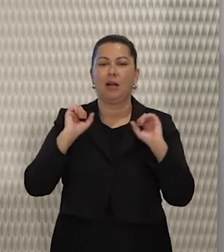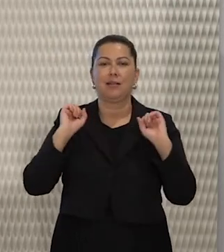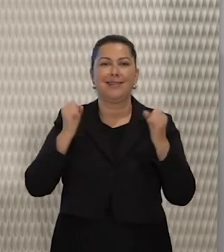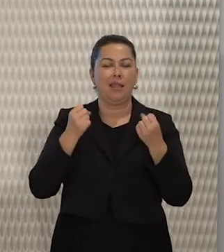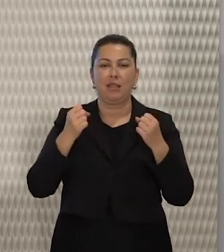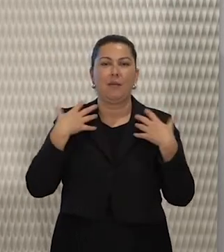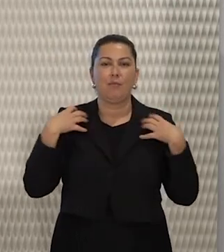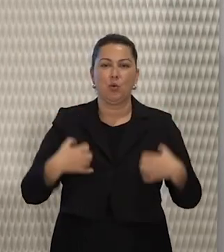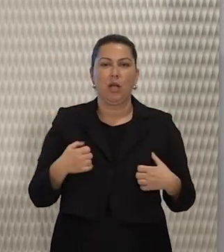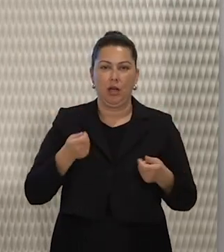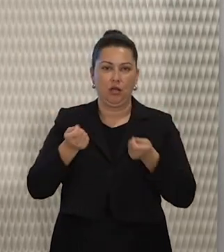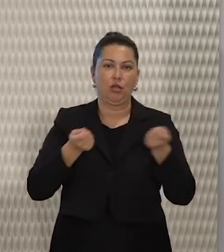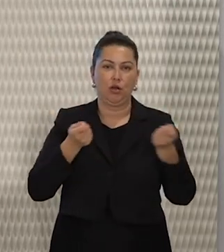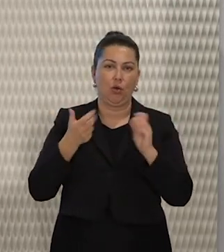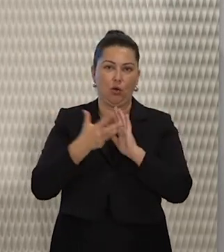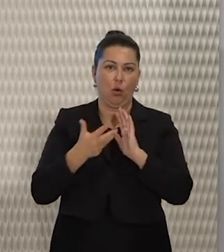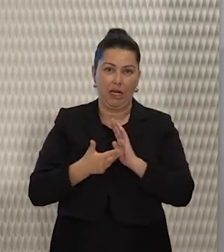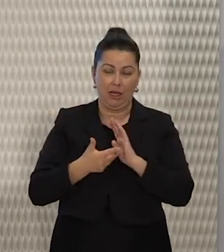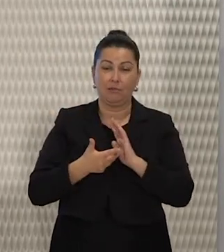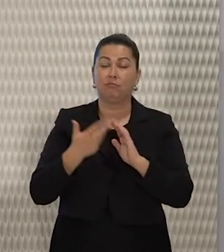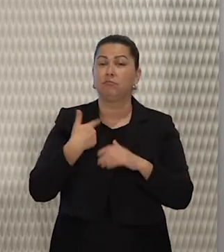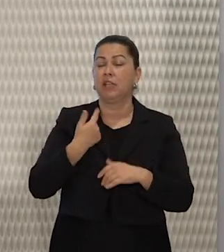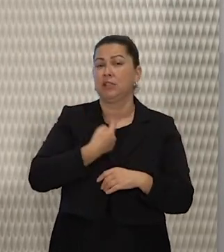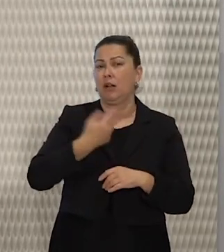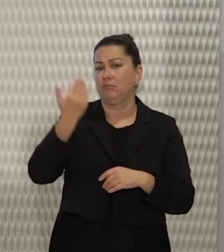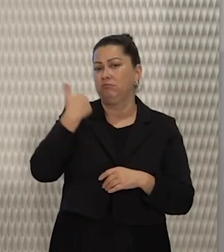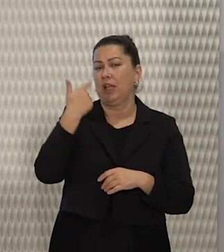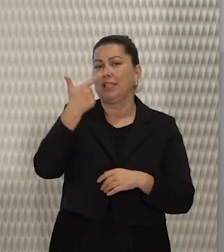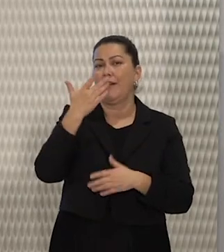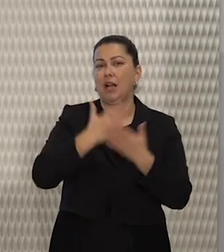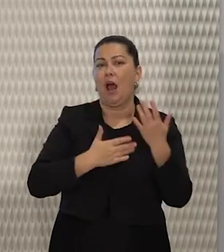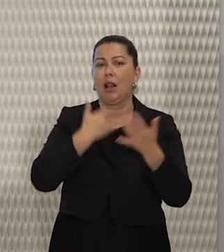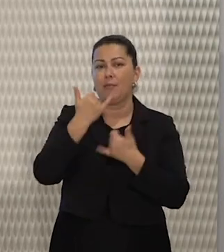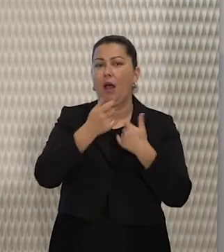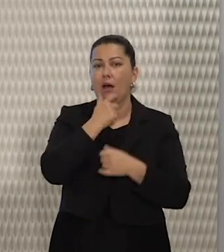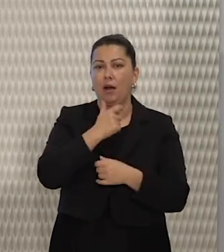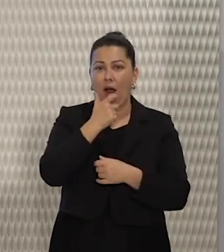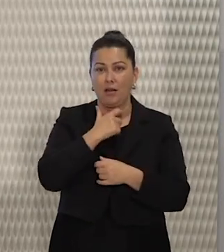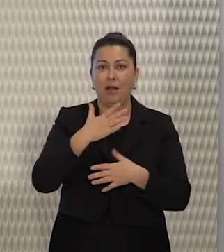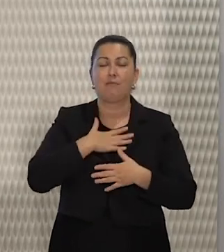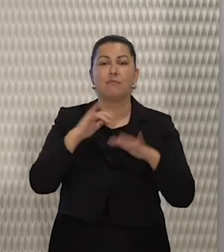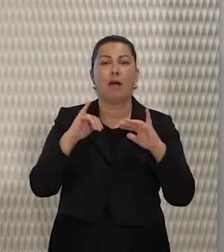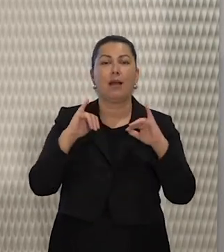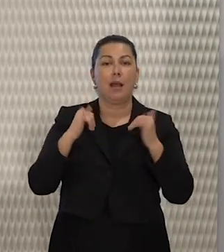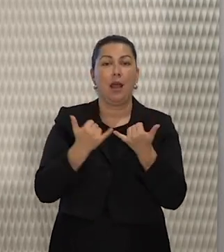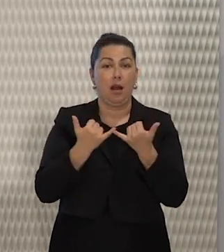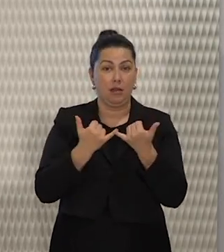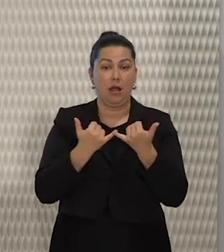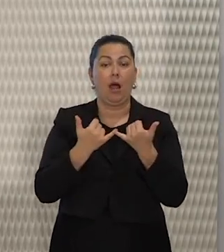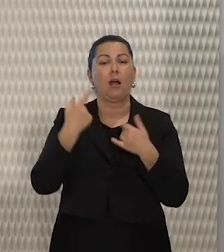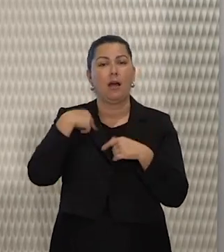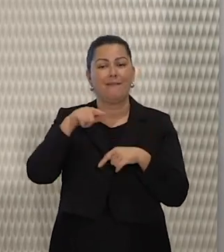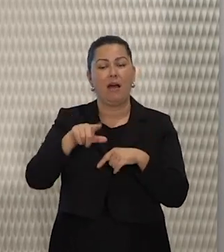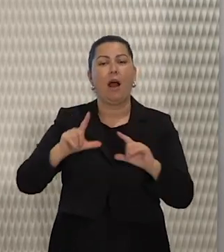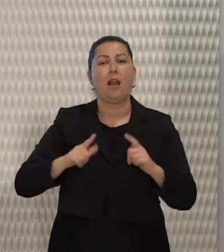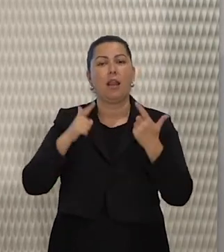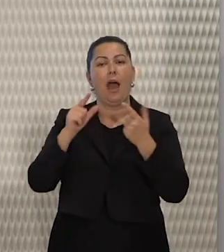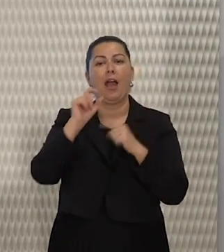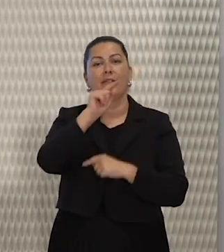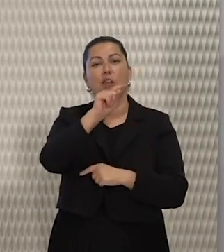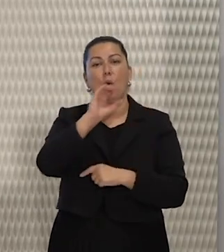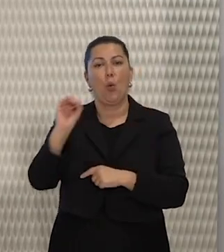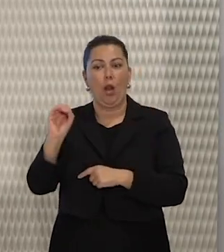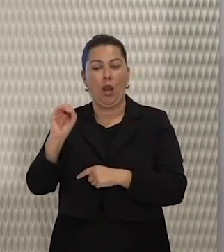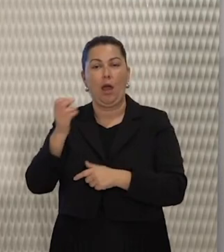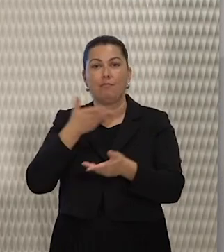willentlich kontrollieren. Aber als ich 2,5 Jahre alt war, haben meine Eltern durch eine Beratung bei LifeTool